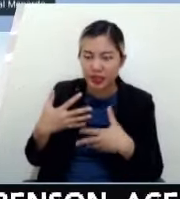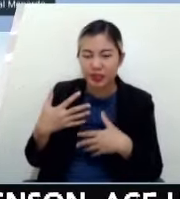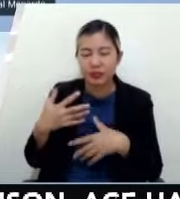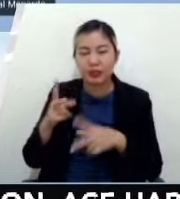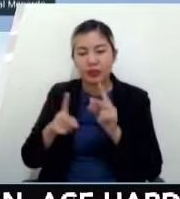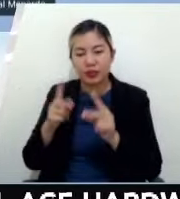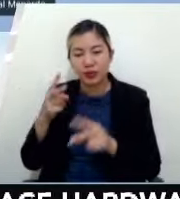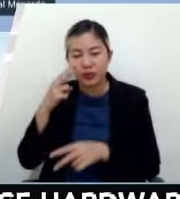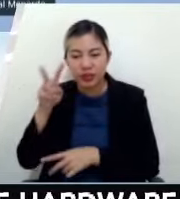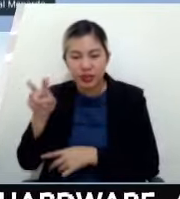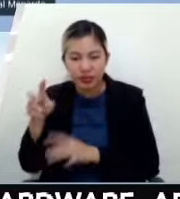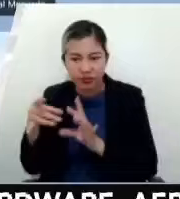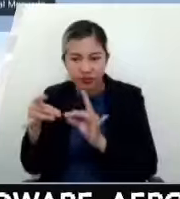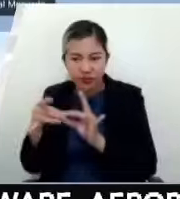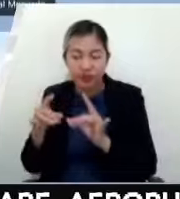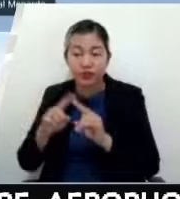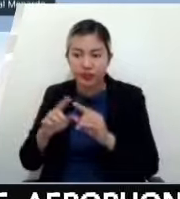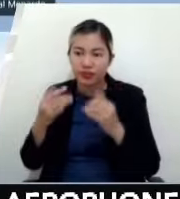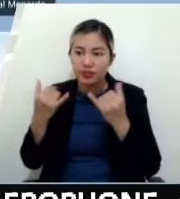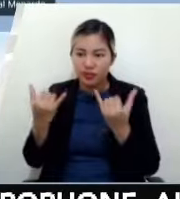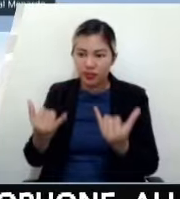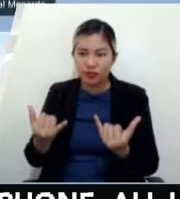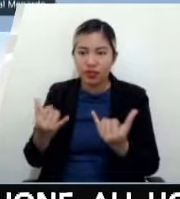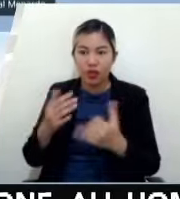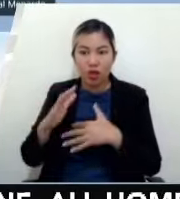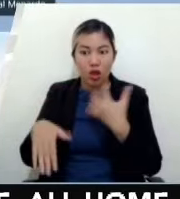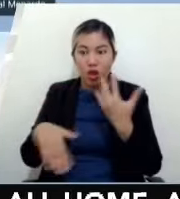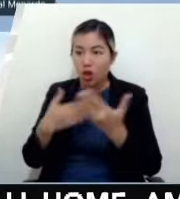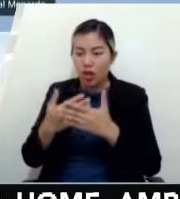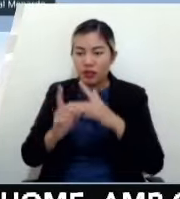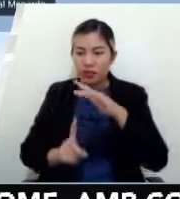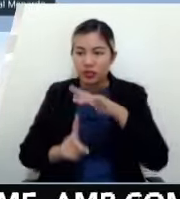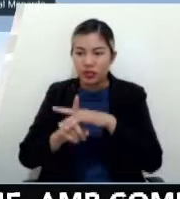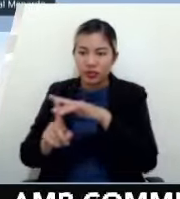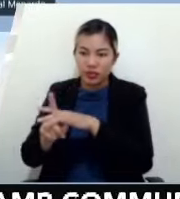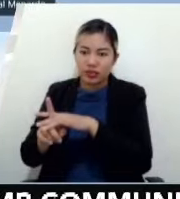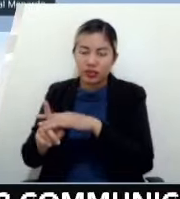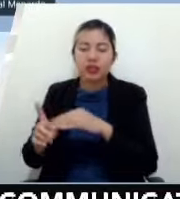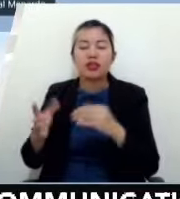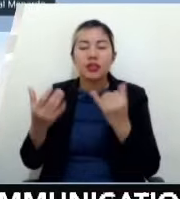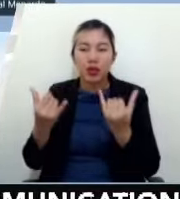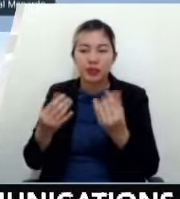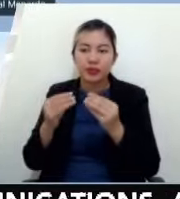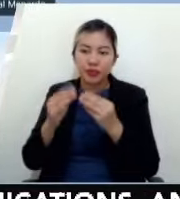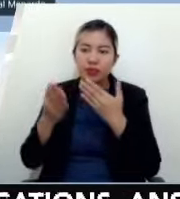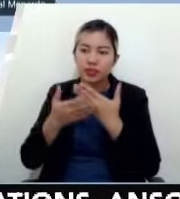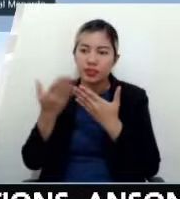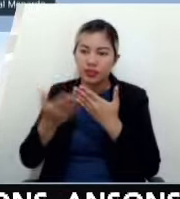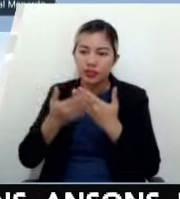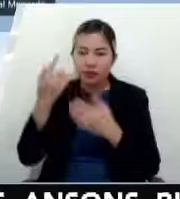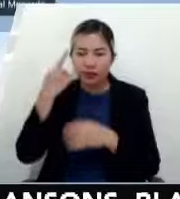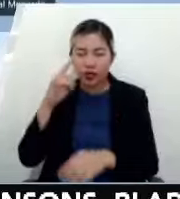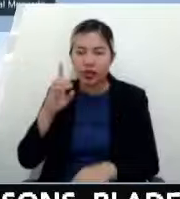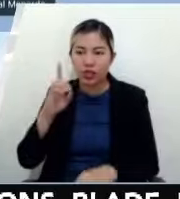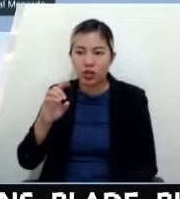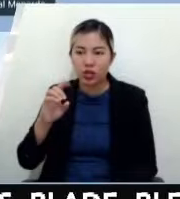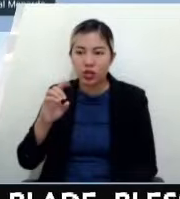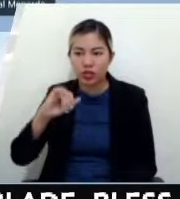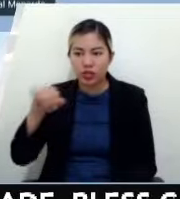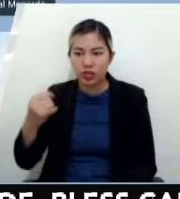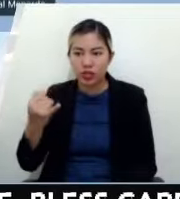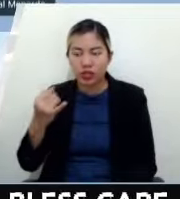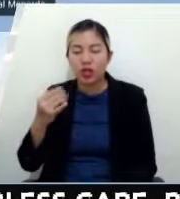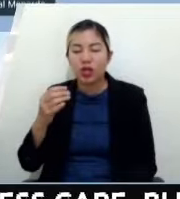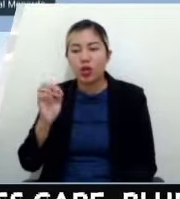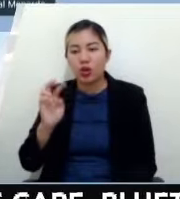noon pero ngayon lahat sila naglalabasan Kaya mas madali ngayon para sa DOJ at para sa mga law enforcement